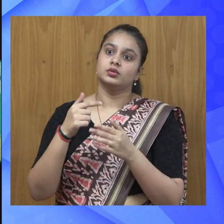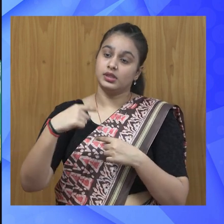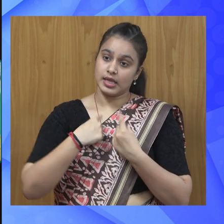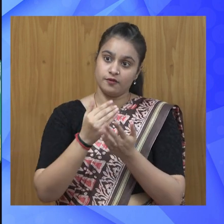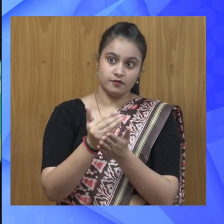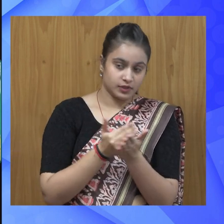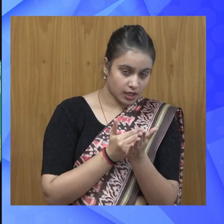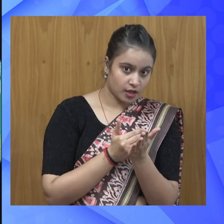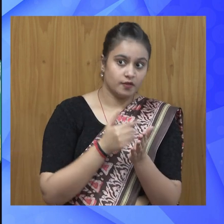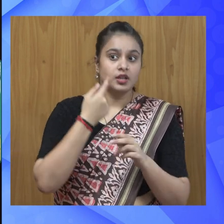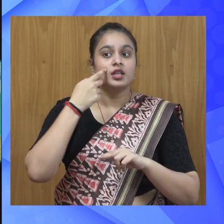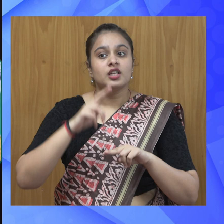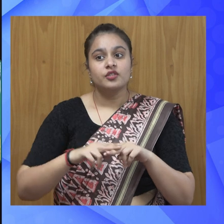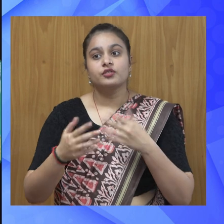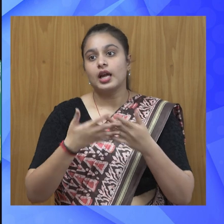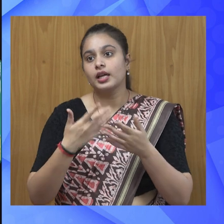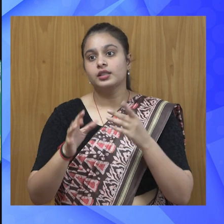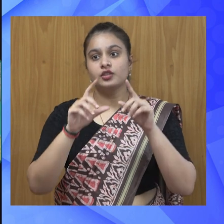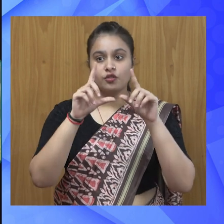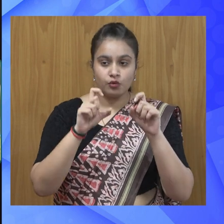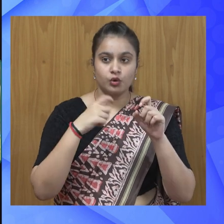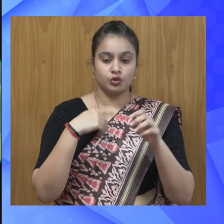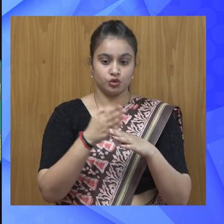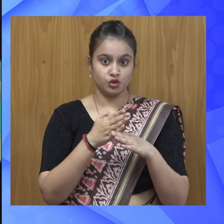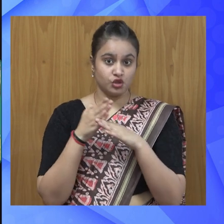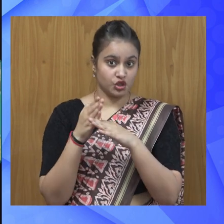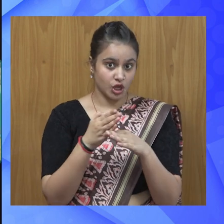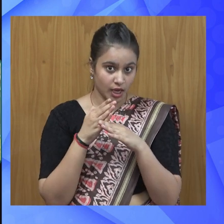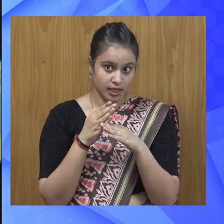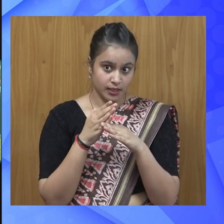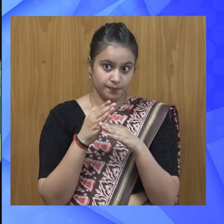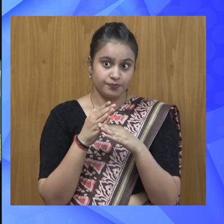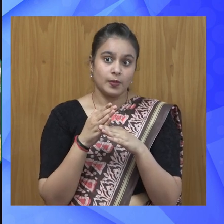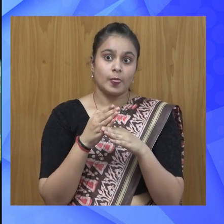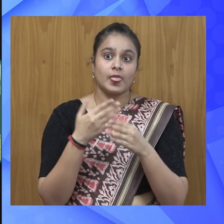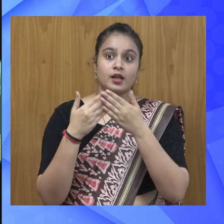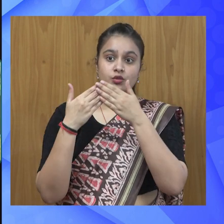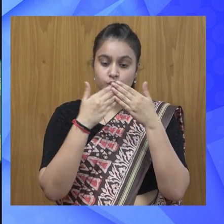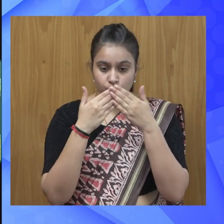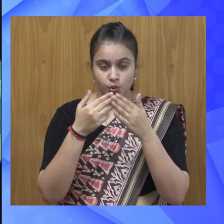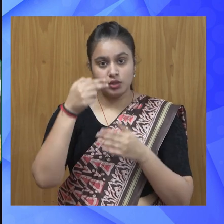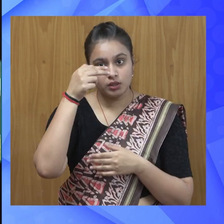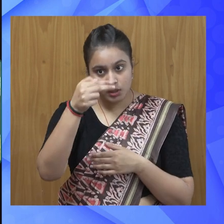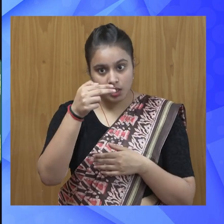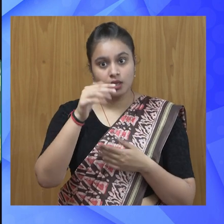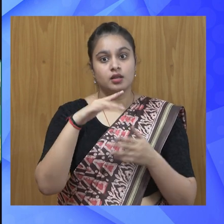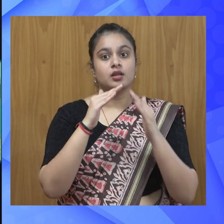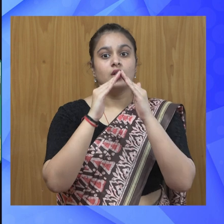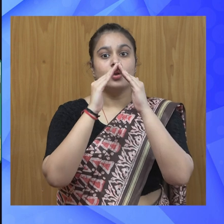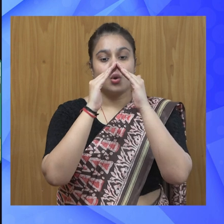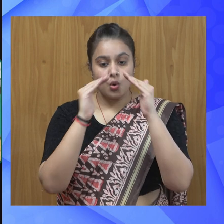एंड जहाँ पे भी आप फोटोग्राफ्स या अपने इमेजेस यू शेयर इट इज वेरी इम्पोर्टेंट कि आप अपना स्कूल का नाम अपने घर